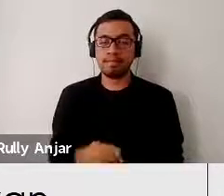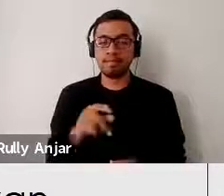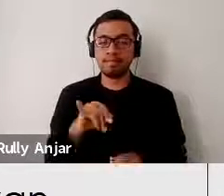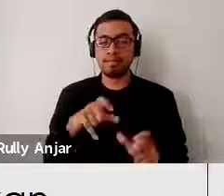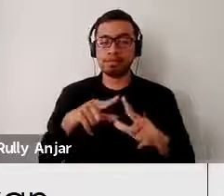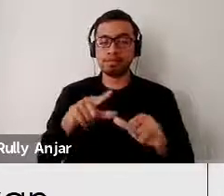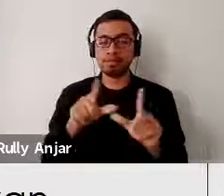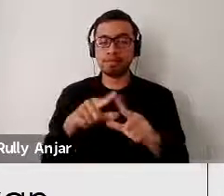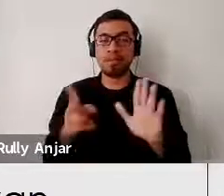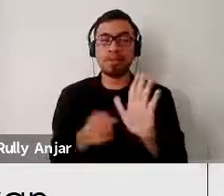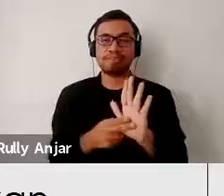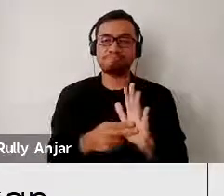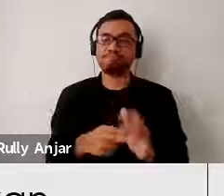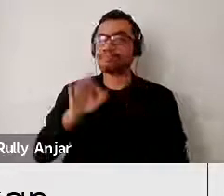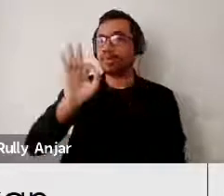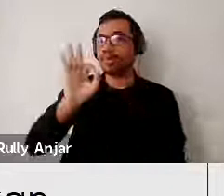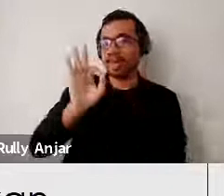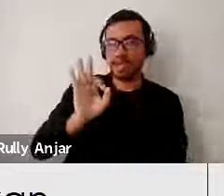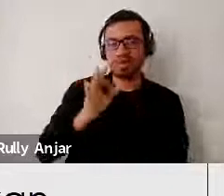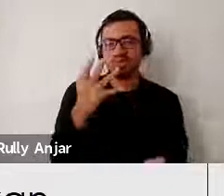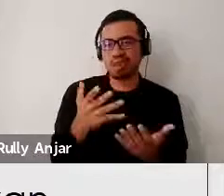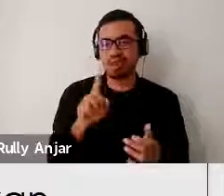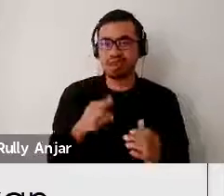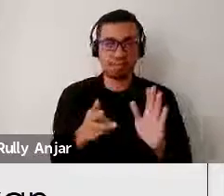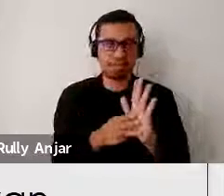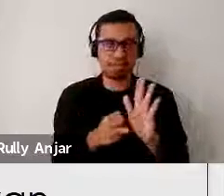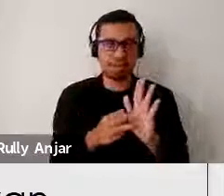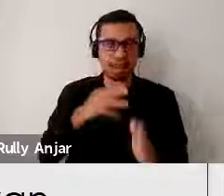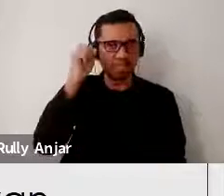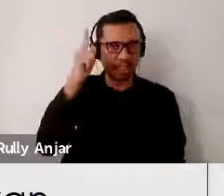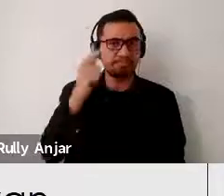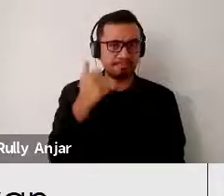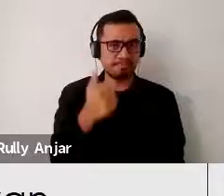ada gangguan sinyal ya di Pak Joko ya.